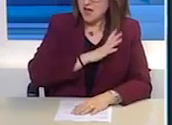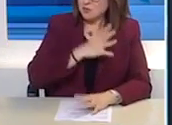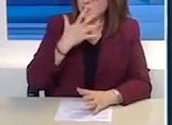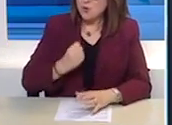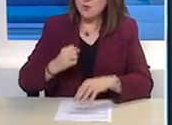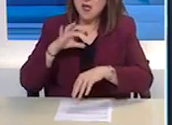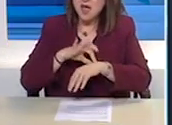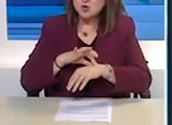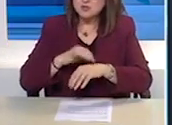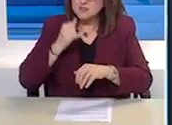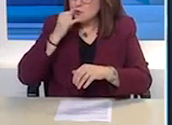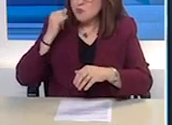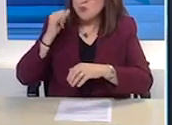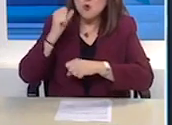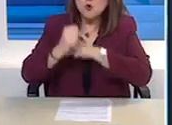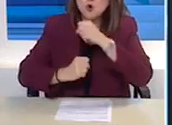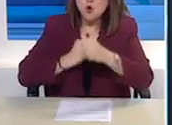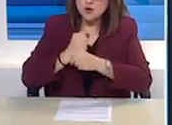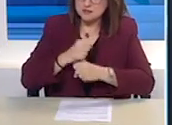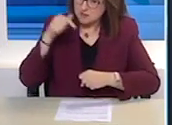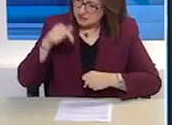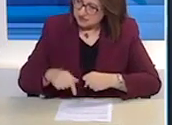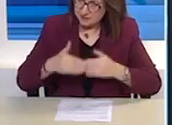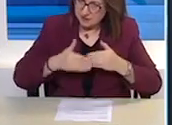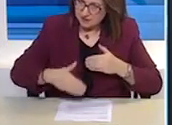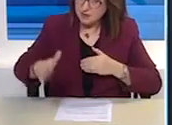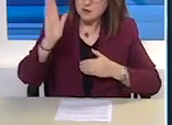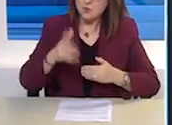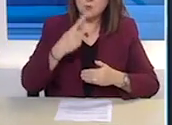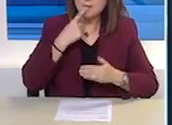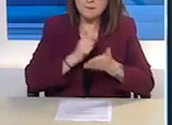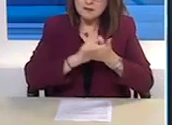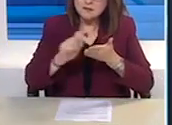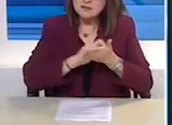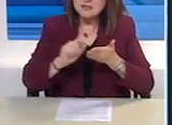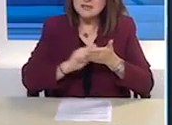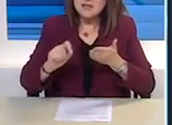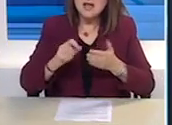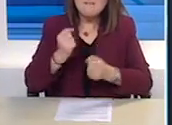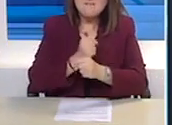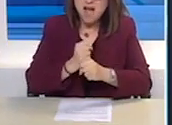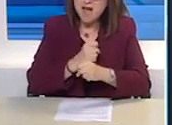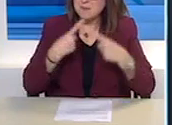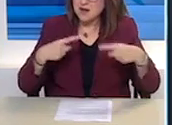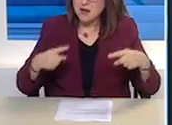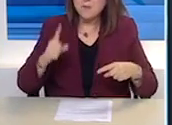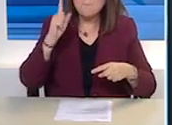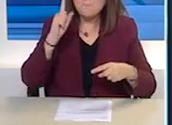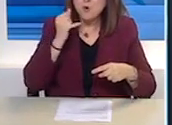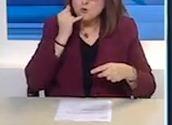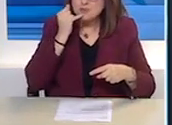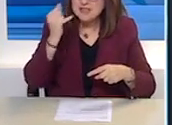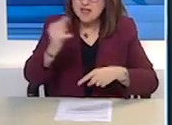ότι σήμερα έχουν τη δυνατότητα να ανανεώσουν τις συνταγές τους για φάρμακα και αναλώσιμα μέσω ενός απλού τηλεφωνήματος στο θεράποντα ιατρό